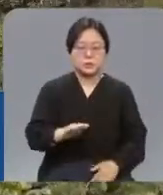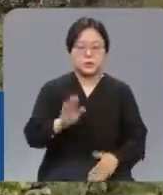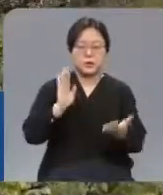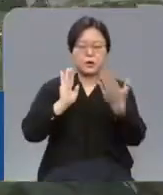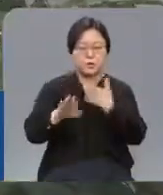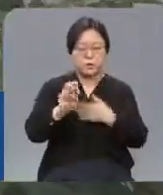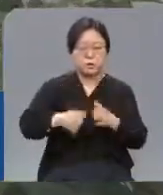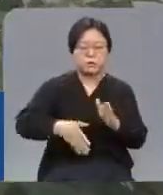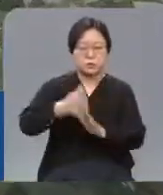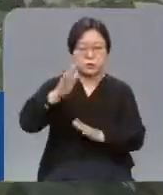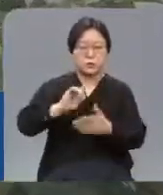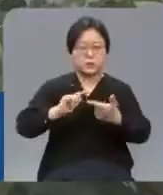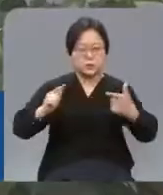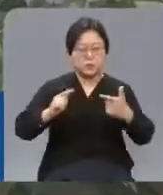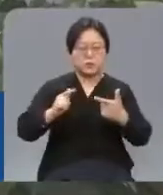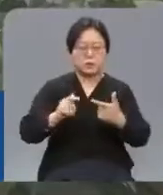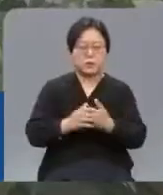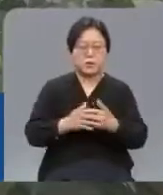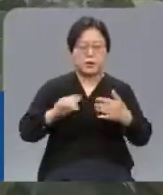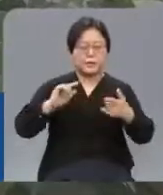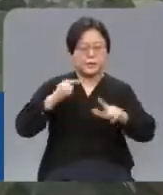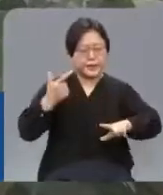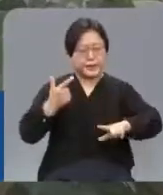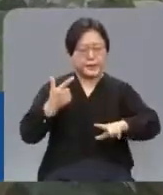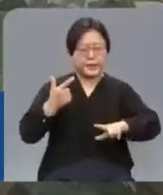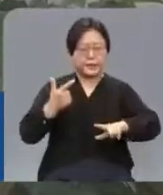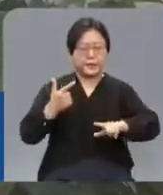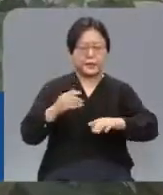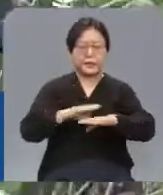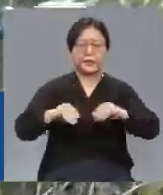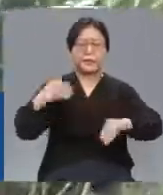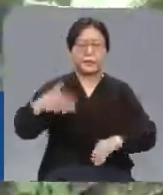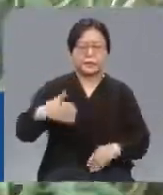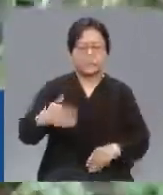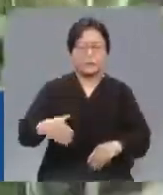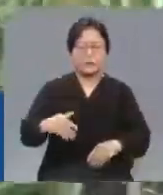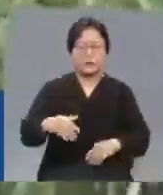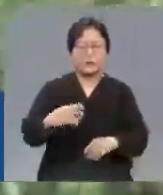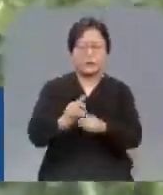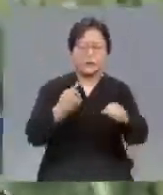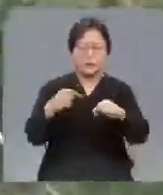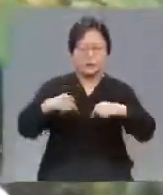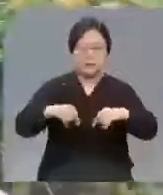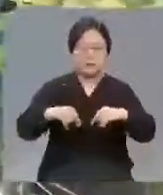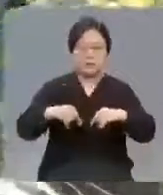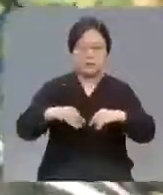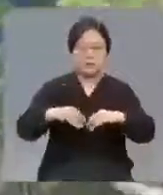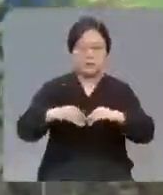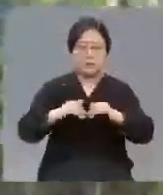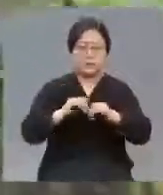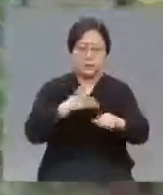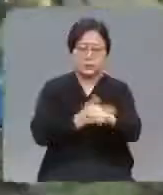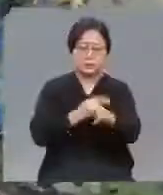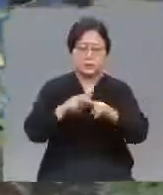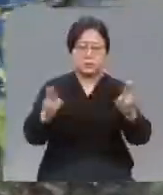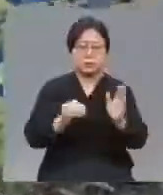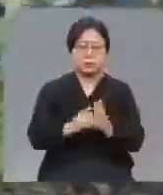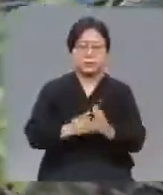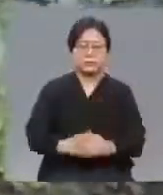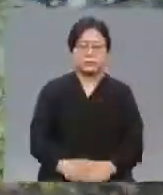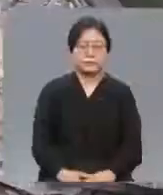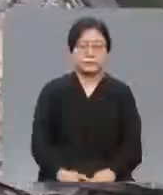이후 광주시와 사업 규모 등을 두고 이견을 좁히지 못했고 광주시는 질환의 우선협상대상자 선정을 취소했습니다